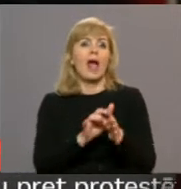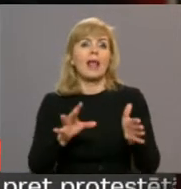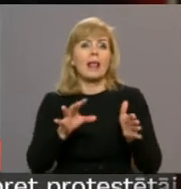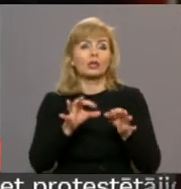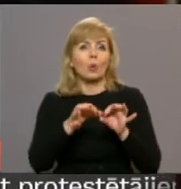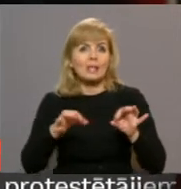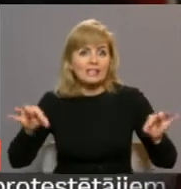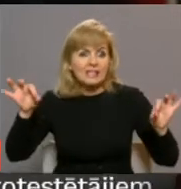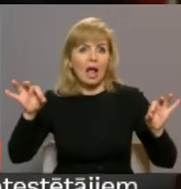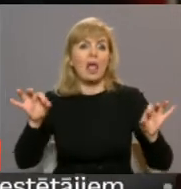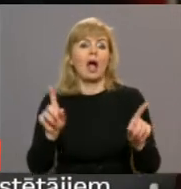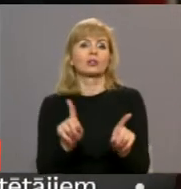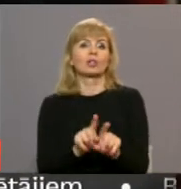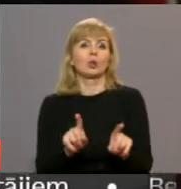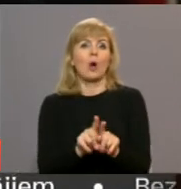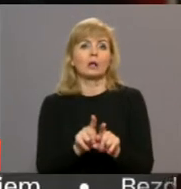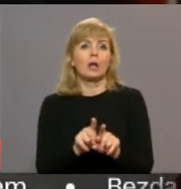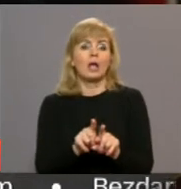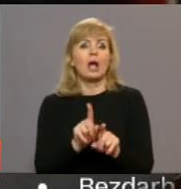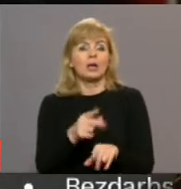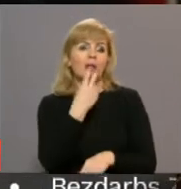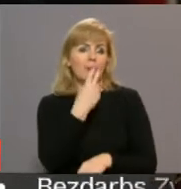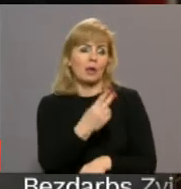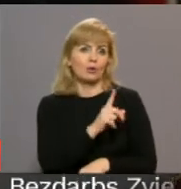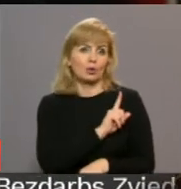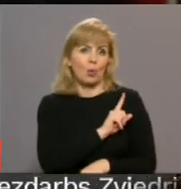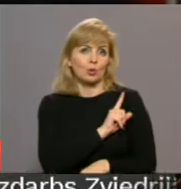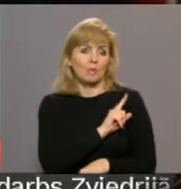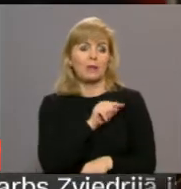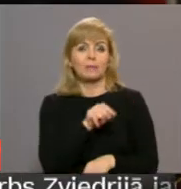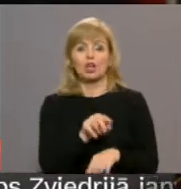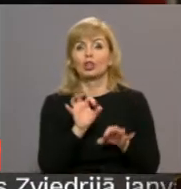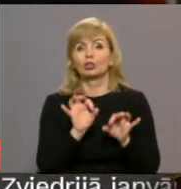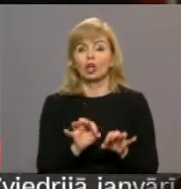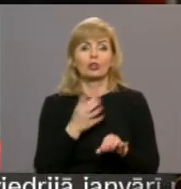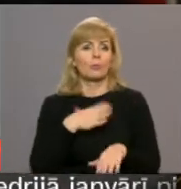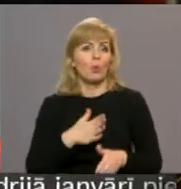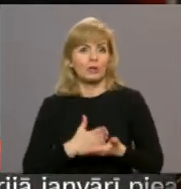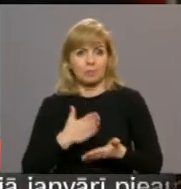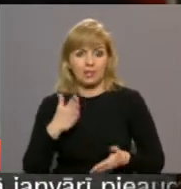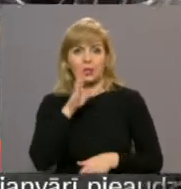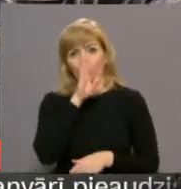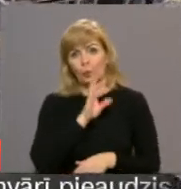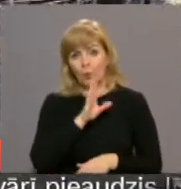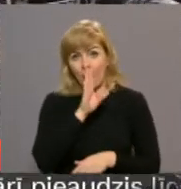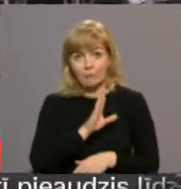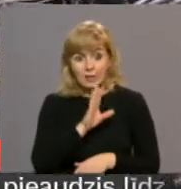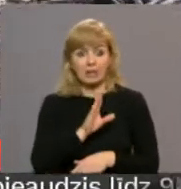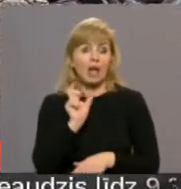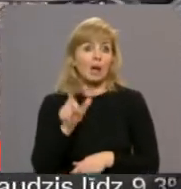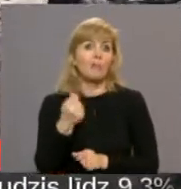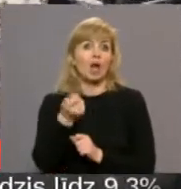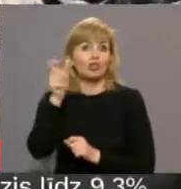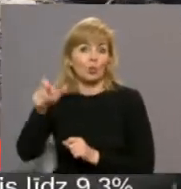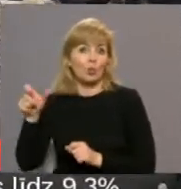elektroinstalāciju, un tam jāpievērš uzmanību, jo tas ir tiešām ļoti bīstami un ļoti nopietni. Jā. Paši